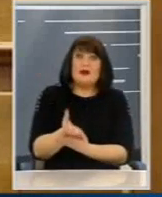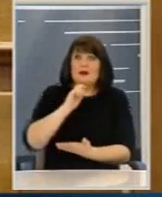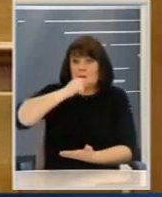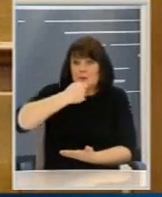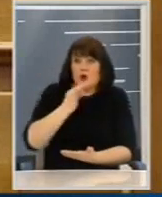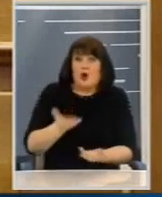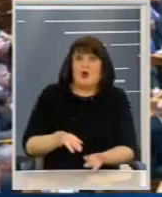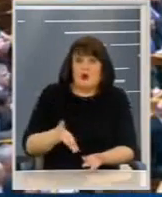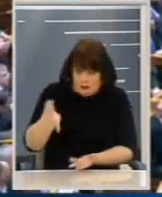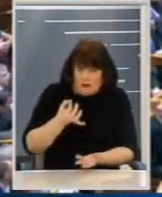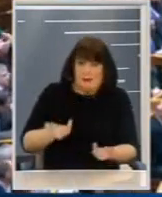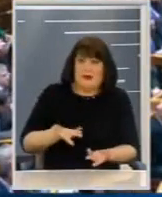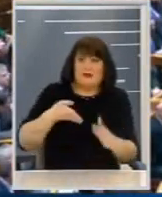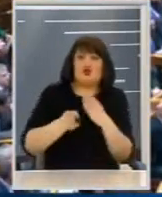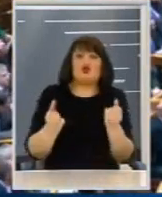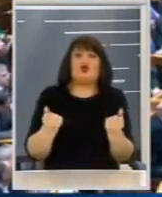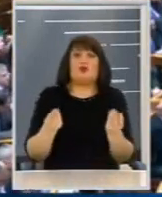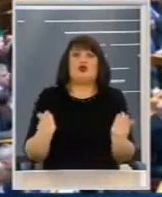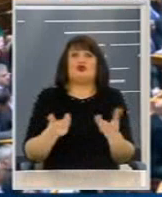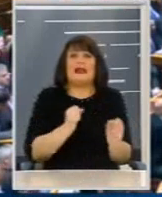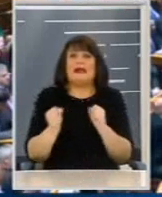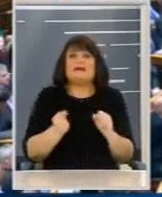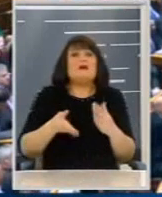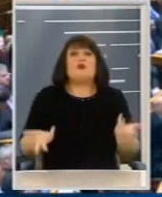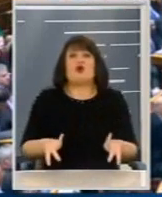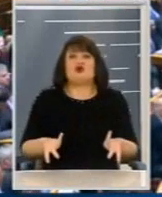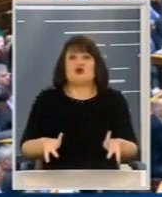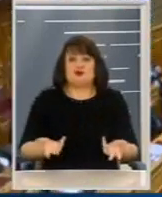περιβόητη πρόταση για την έξοδο από την κρίση?